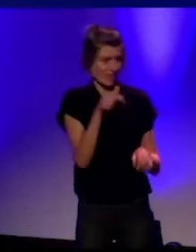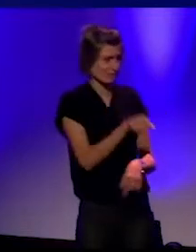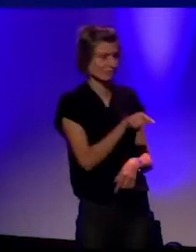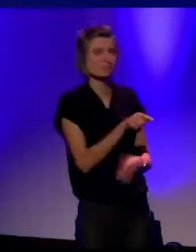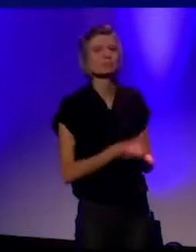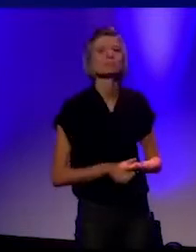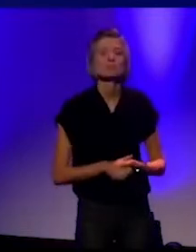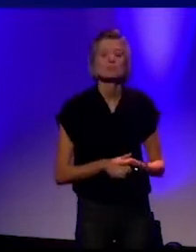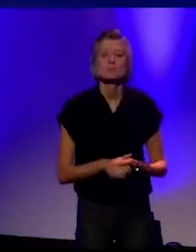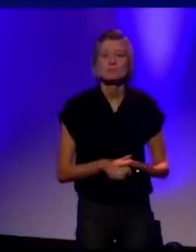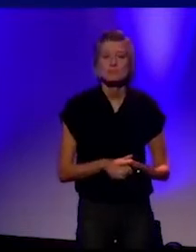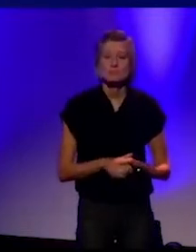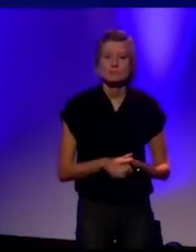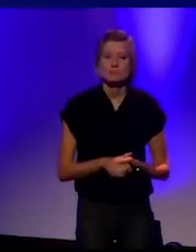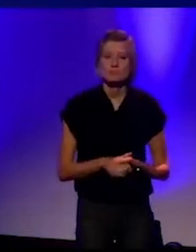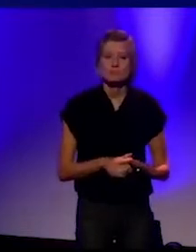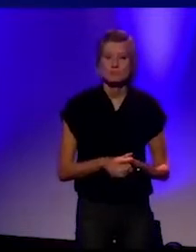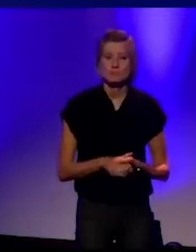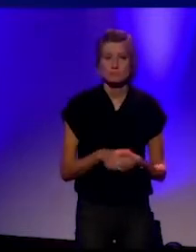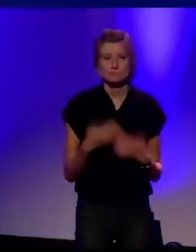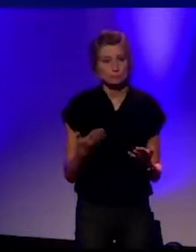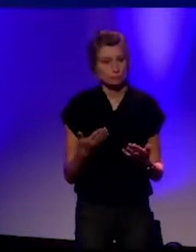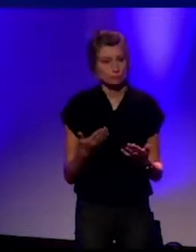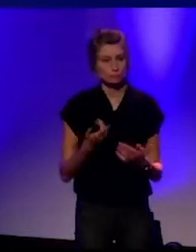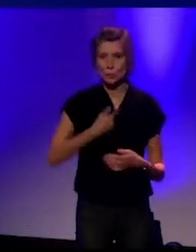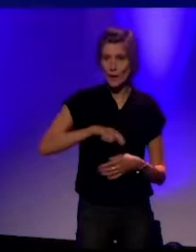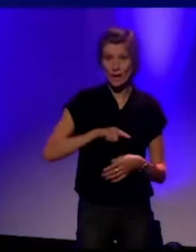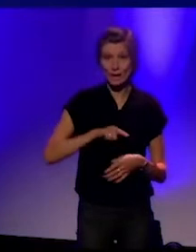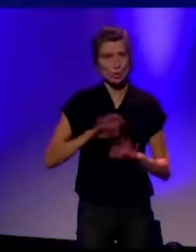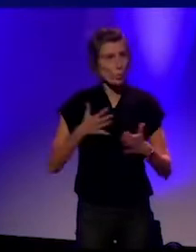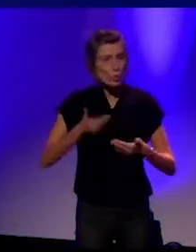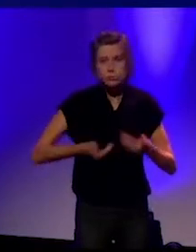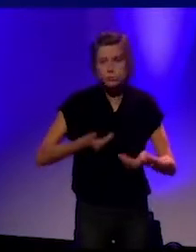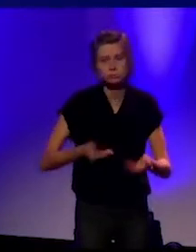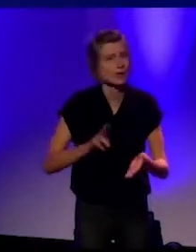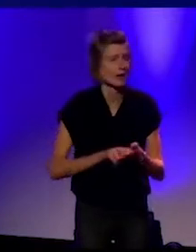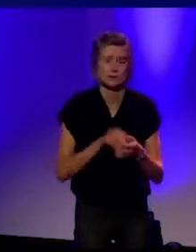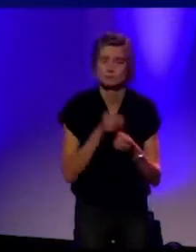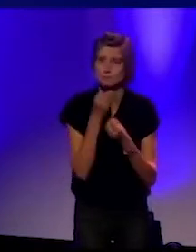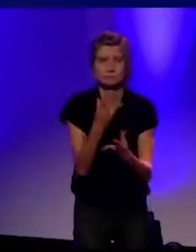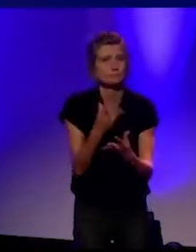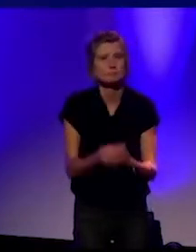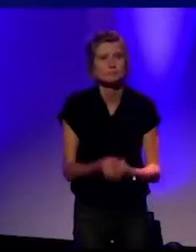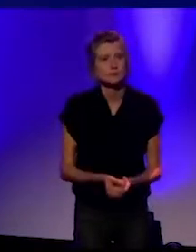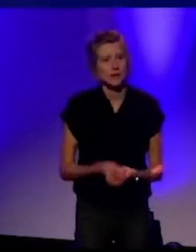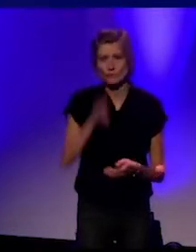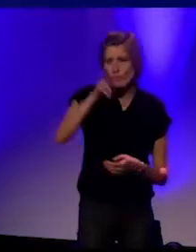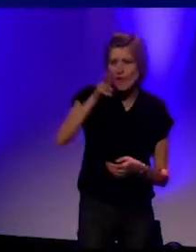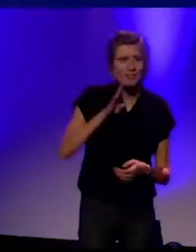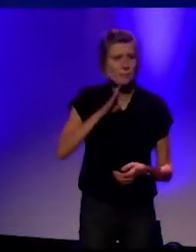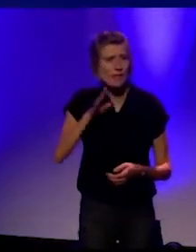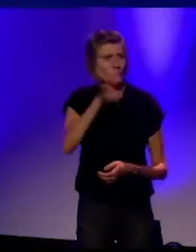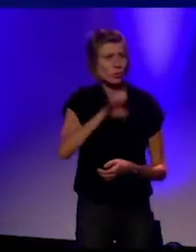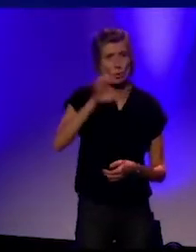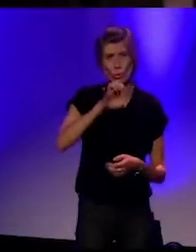We doen dat op een prachtige manier, denk ik, als economische motor voor Vlaanderen en voor België en